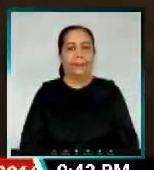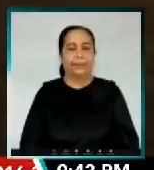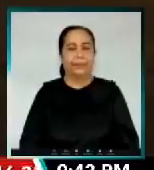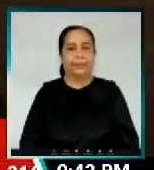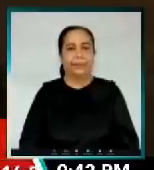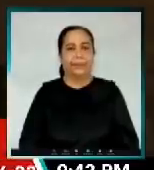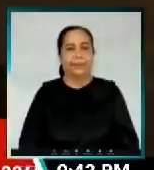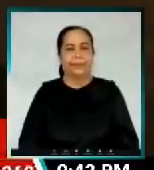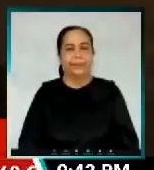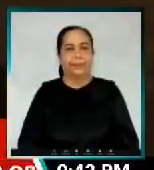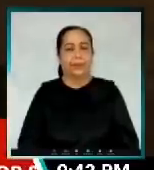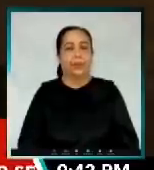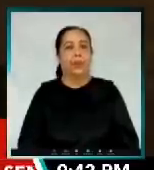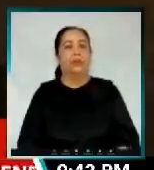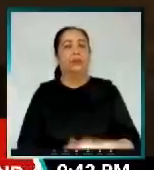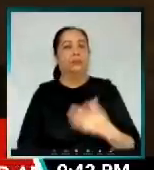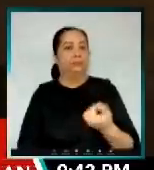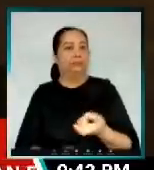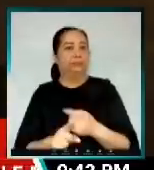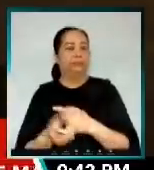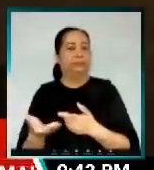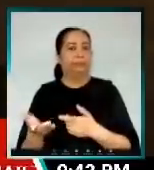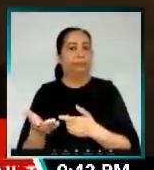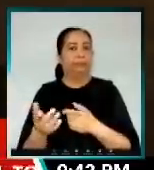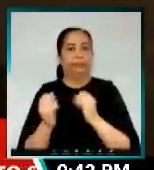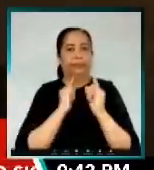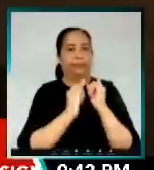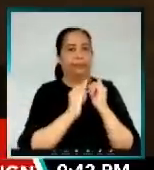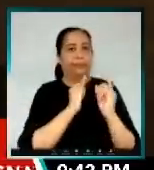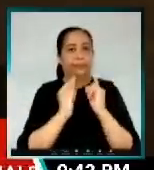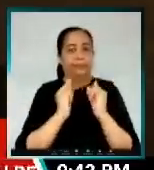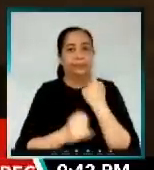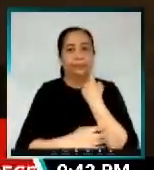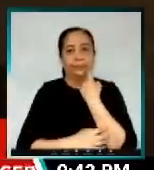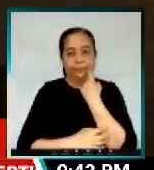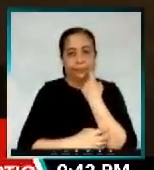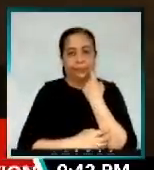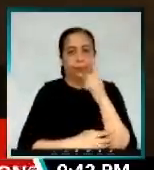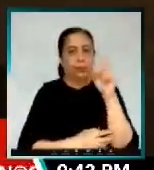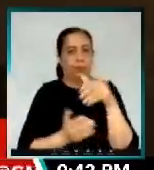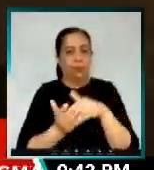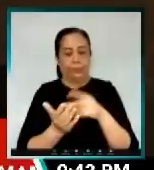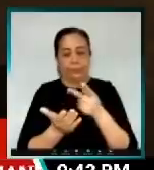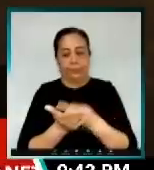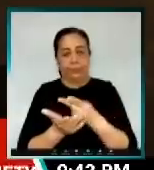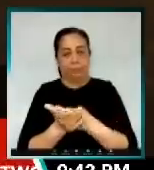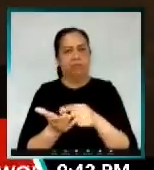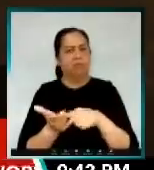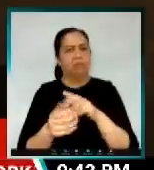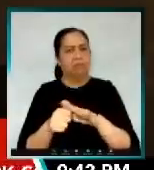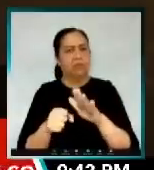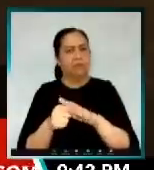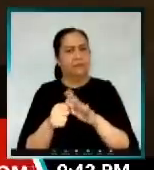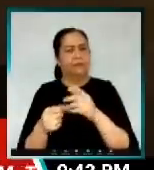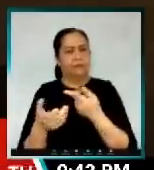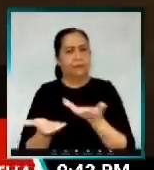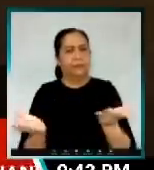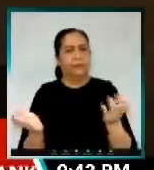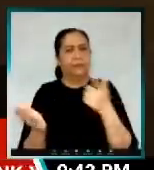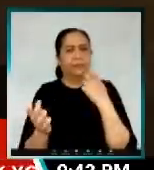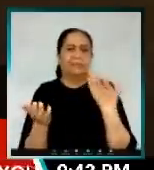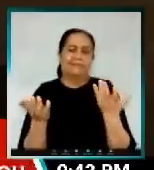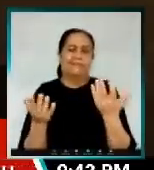Ato Maki, ayon naman nga sa mga nakapanayam nga natin kanina, no, yung 1,000 pesos ay malaki na rin daw para sa kanila dahil kahit papaano daw